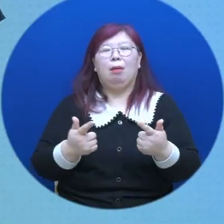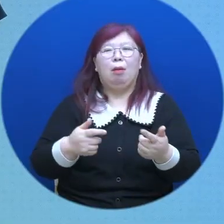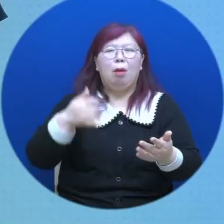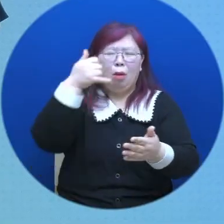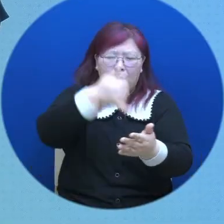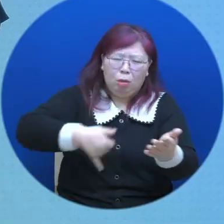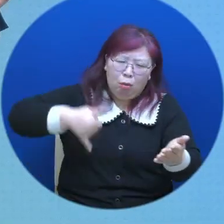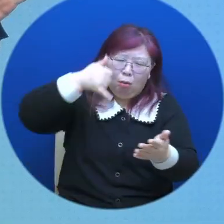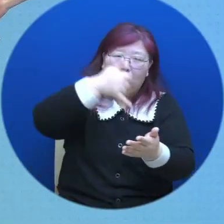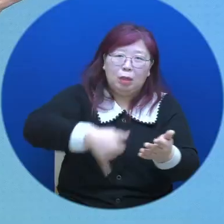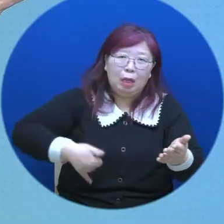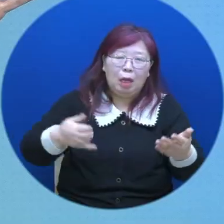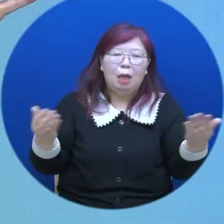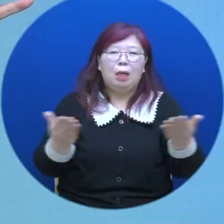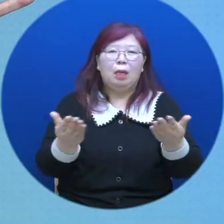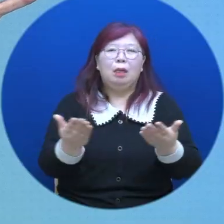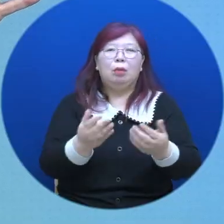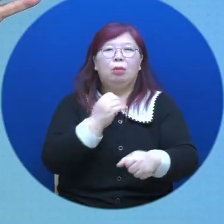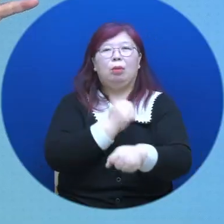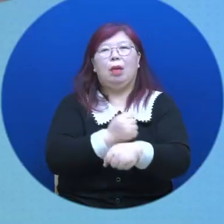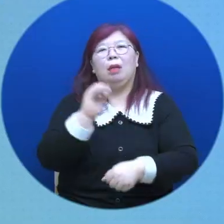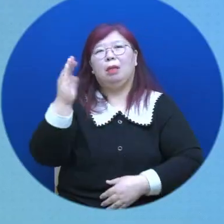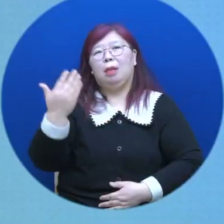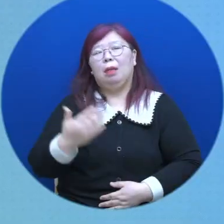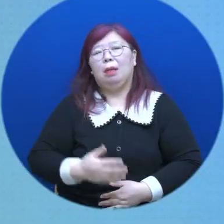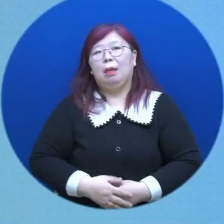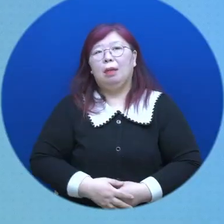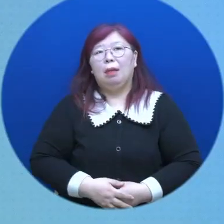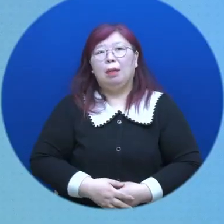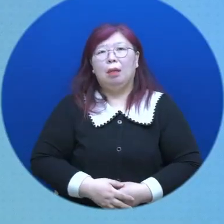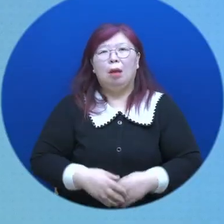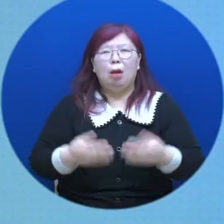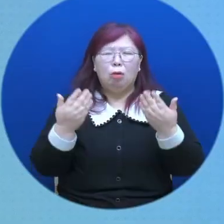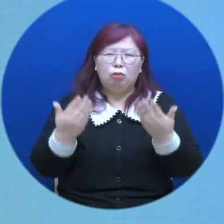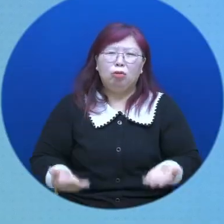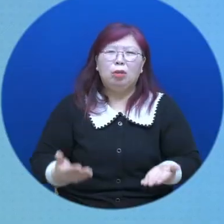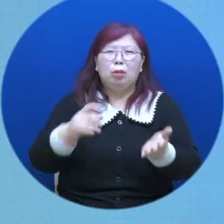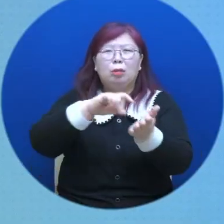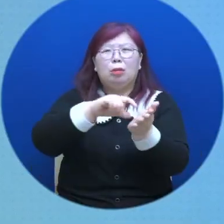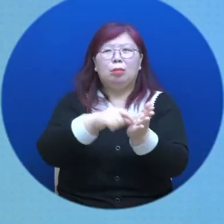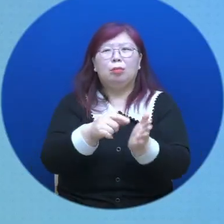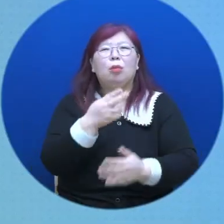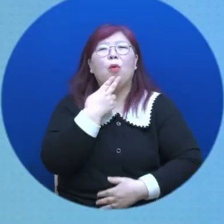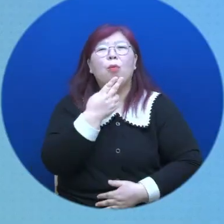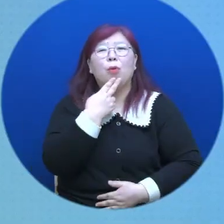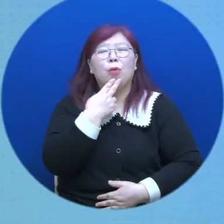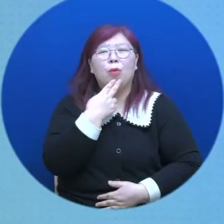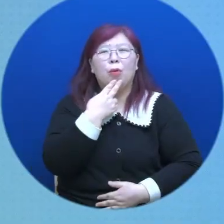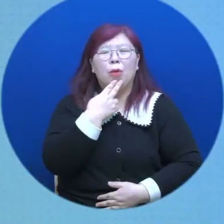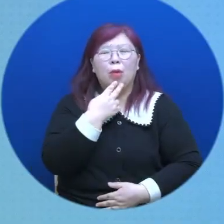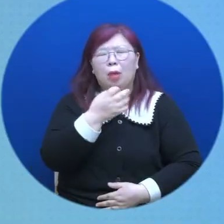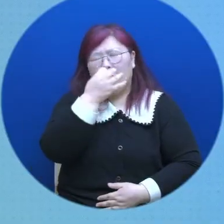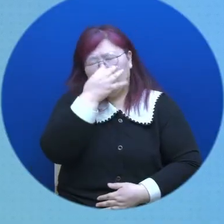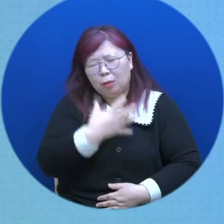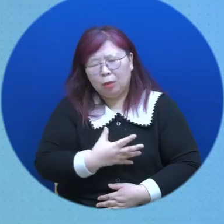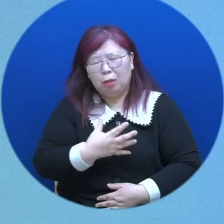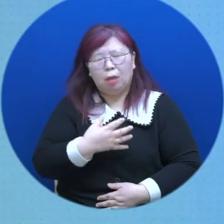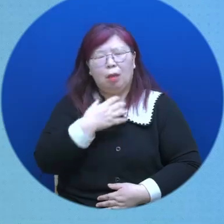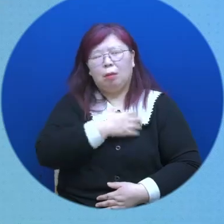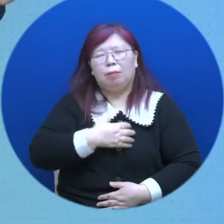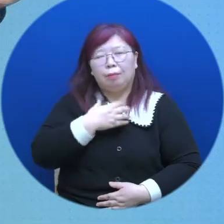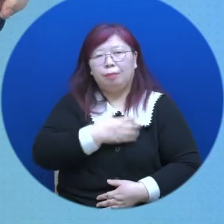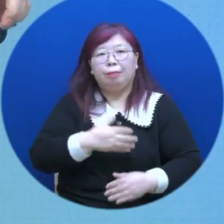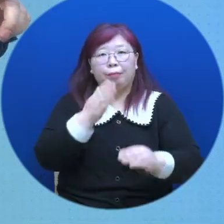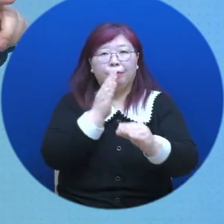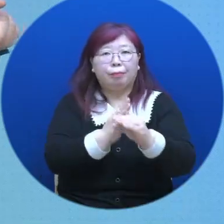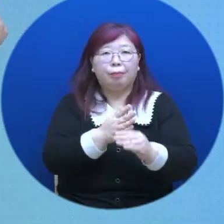농사 일까지 하게 했다, 그 말입니다. 빈틈이 없는 고욕과 괴로움에 지내던 그들이